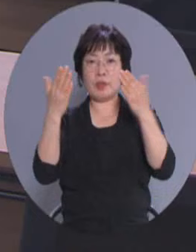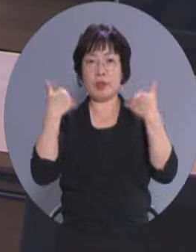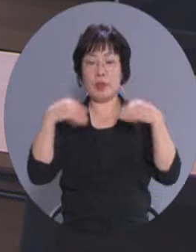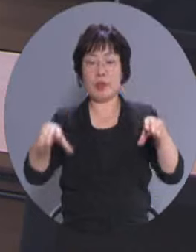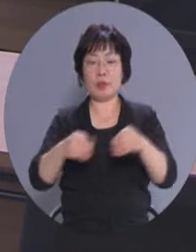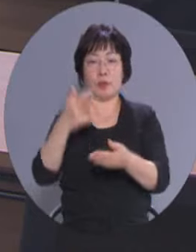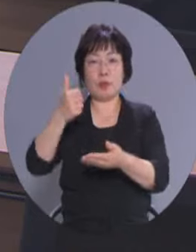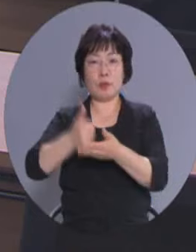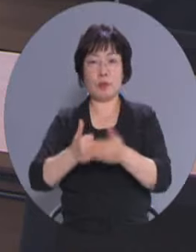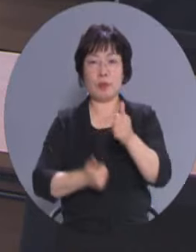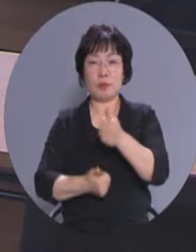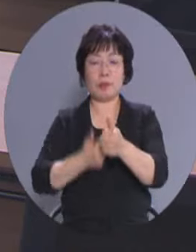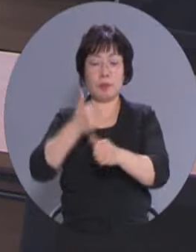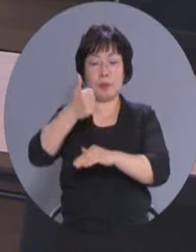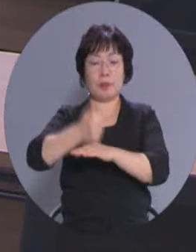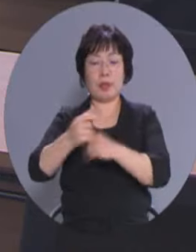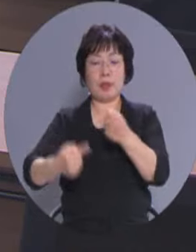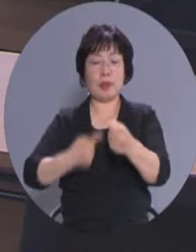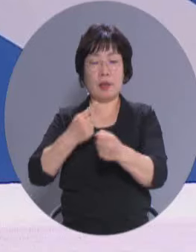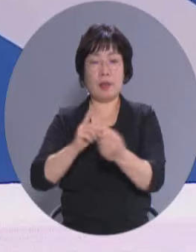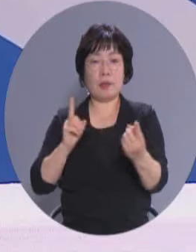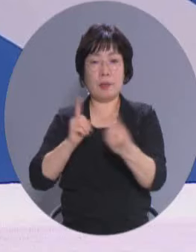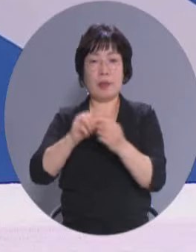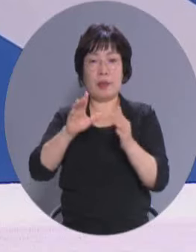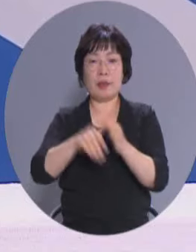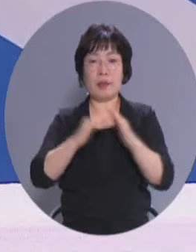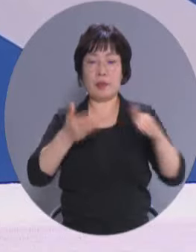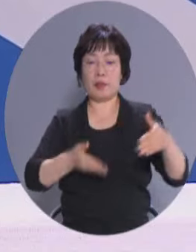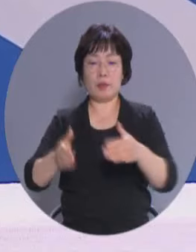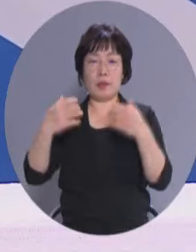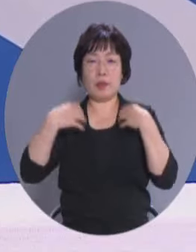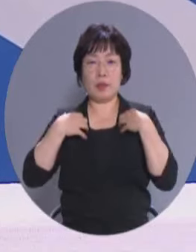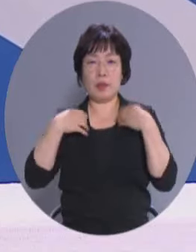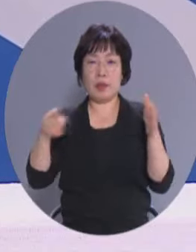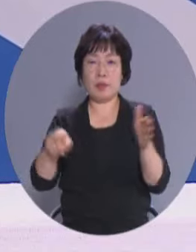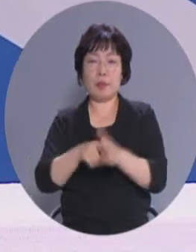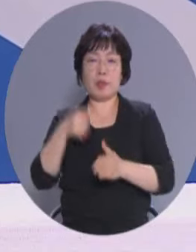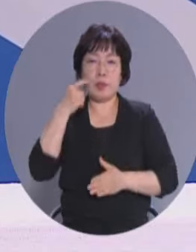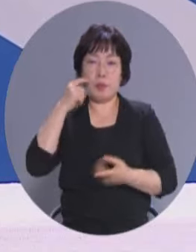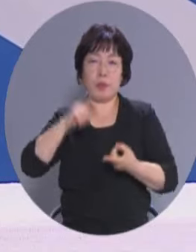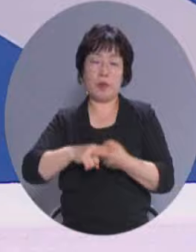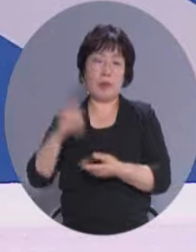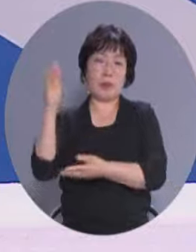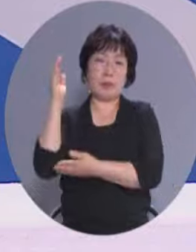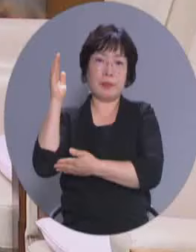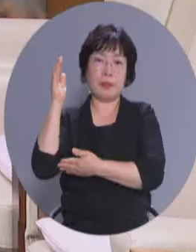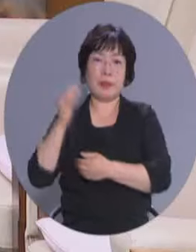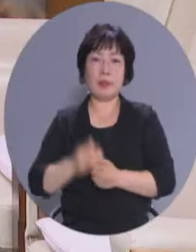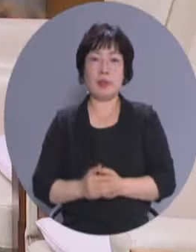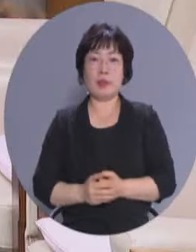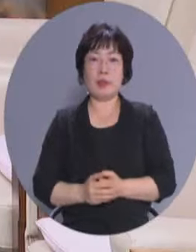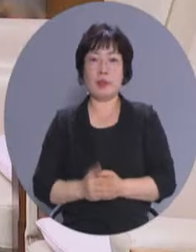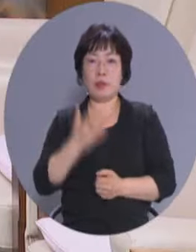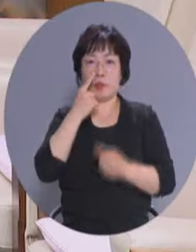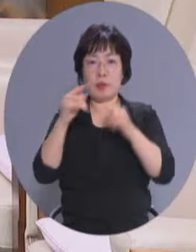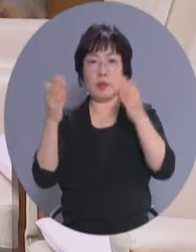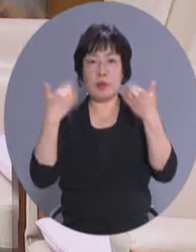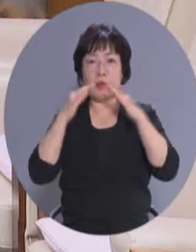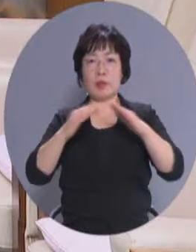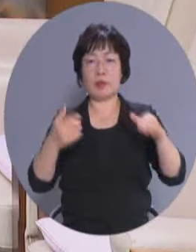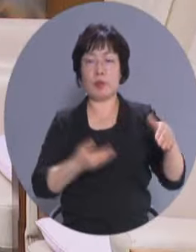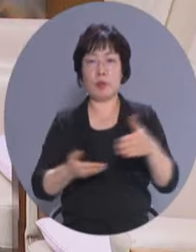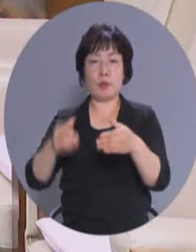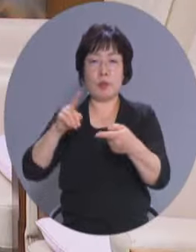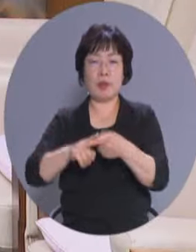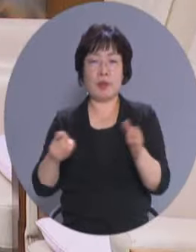이병훈 총장은 취임 1주년 기자회견 자리에서 전남도에 대한 불신을 노골적으로 드러냈습니다. 순천대의 전남도에